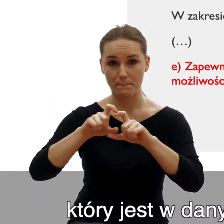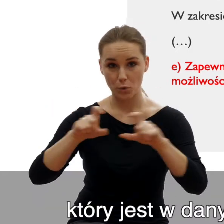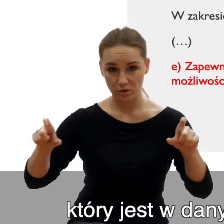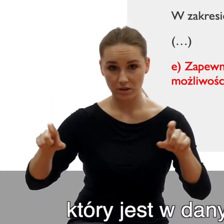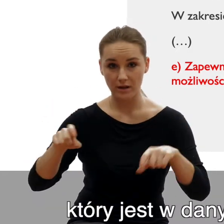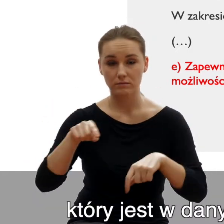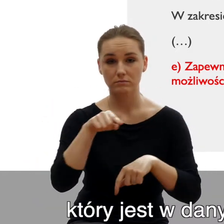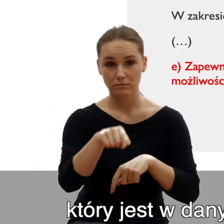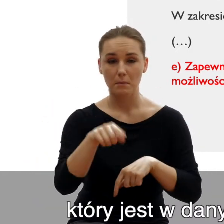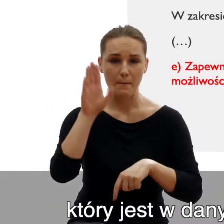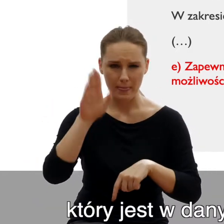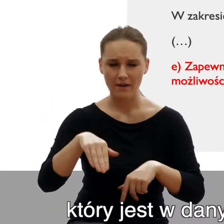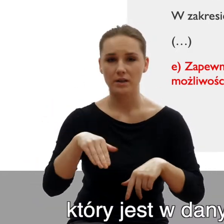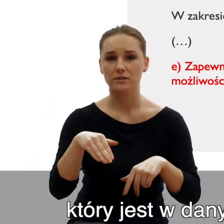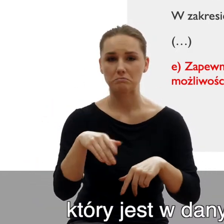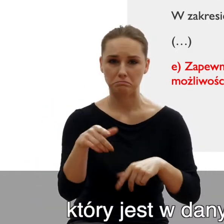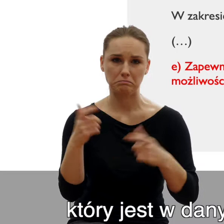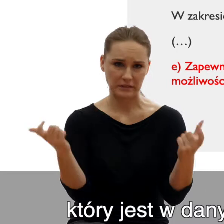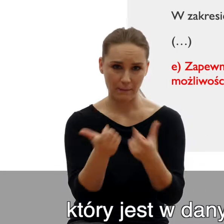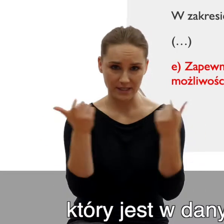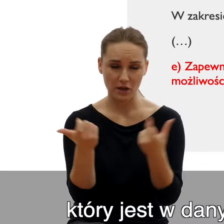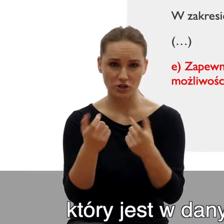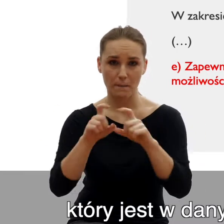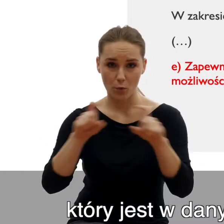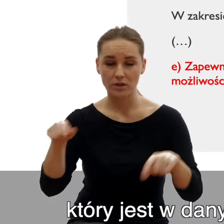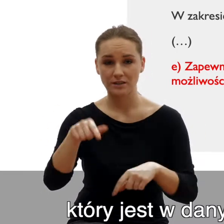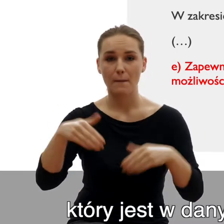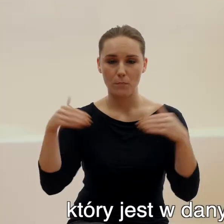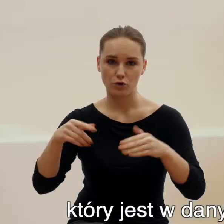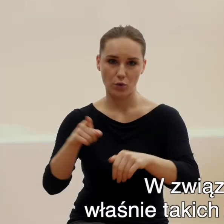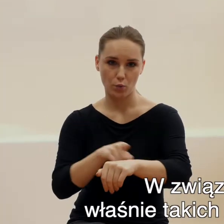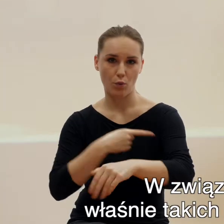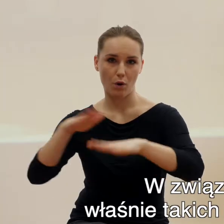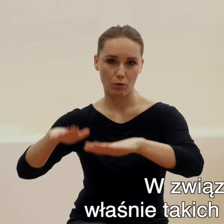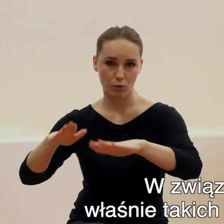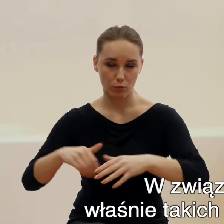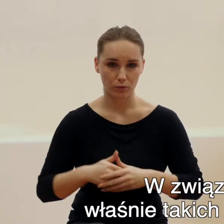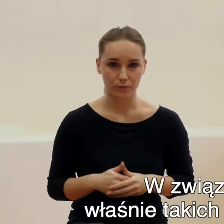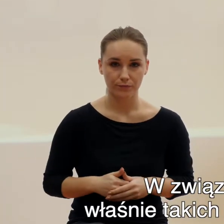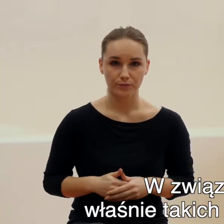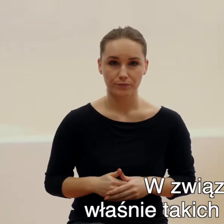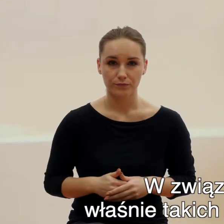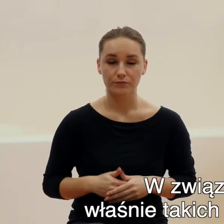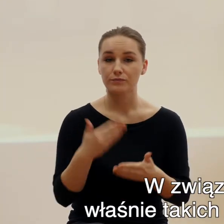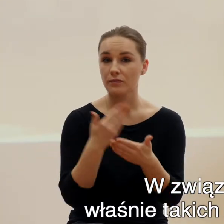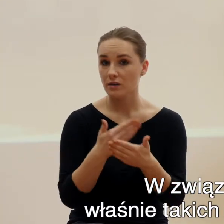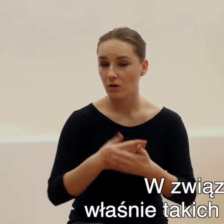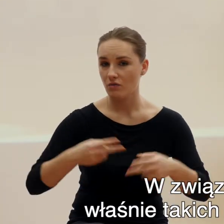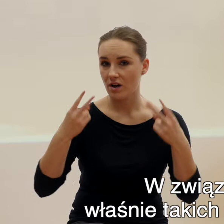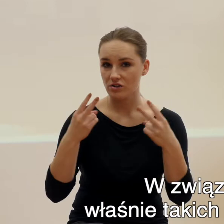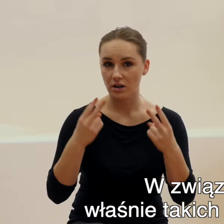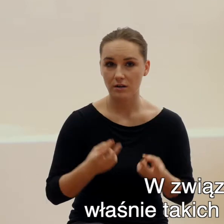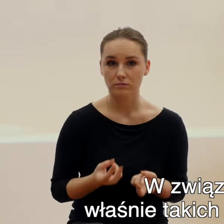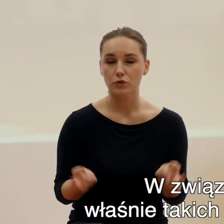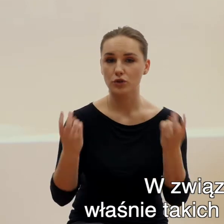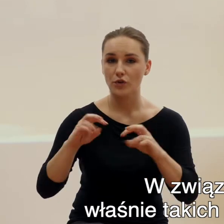nawet w budynku, który jest w danym momencie zagrożony, przez dłuższy czas. W związku z tym konieczne jest wyznaczanie właśnie